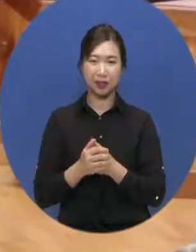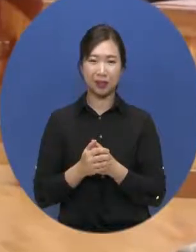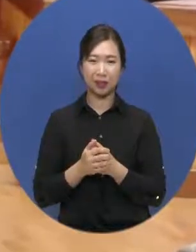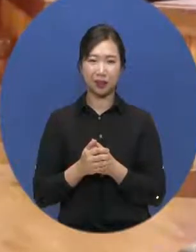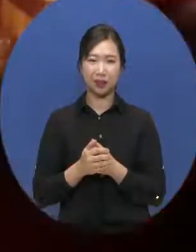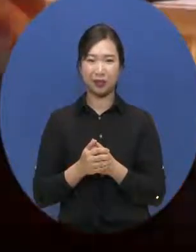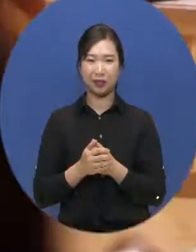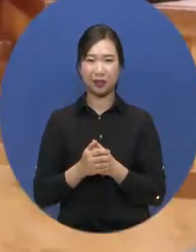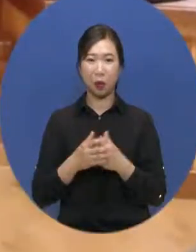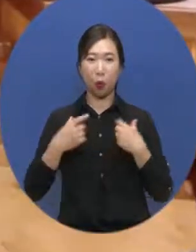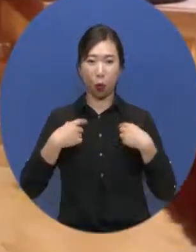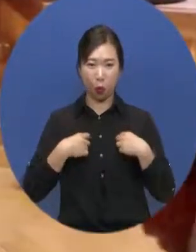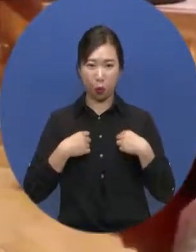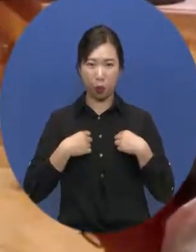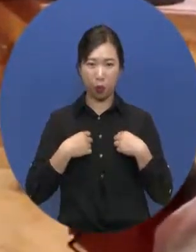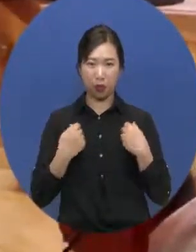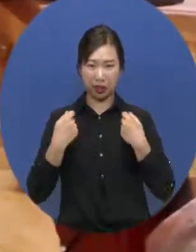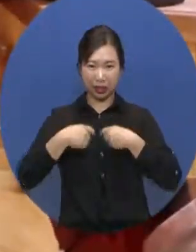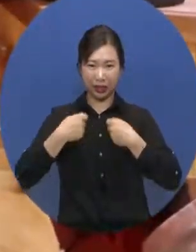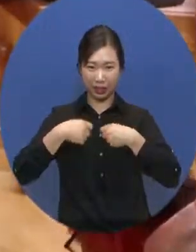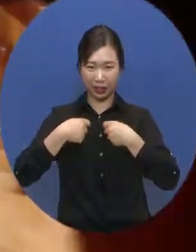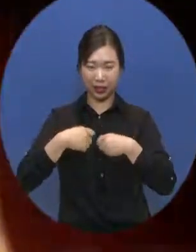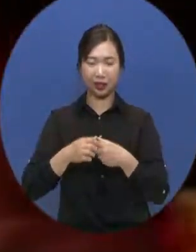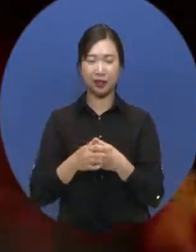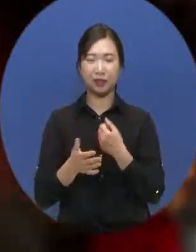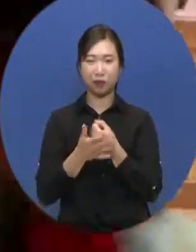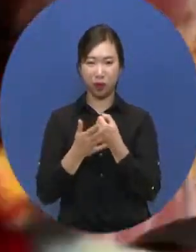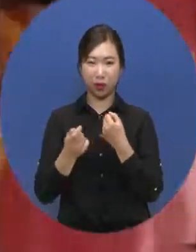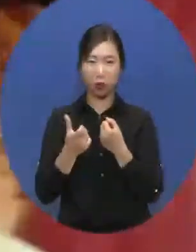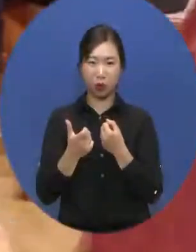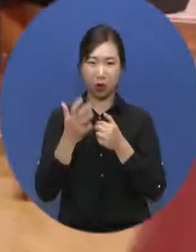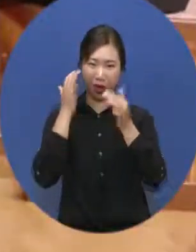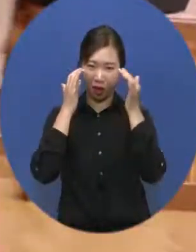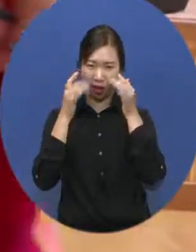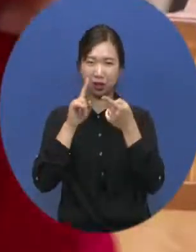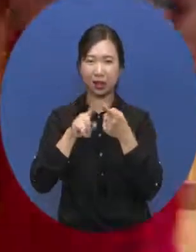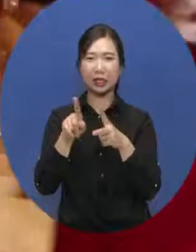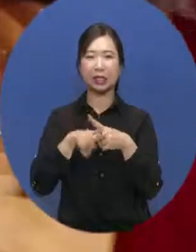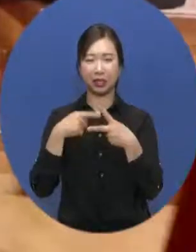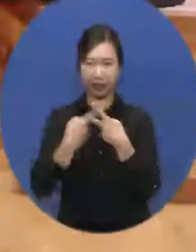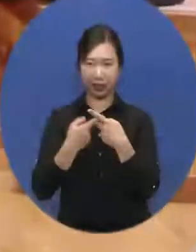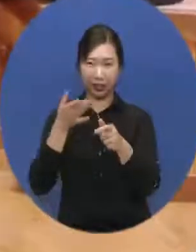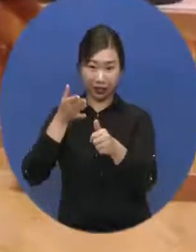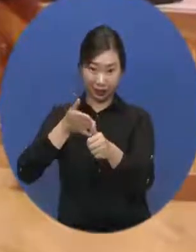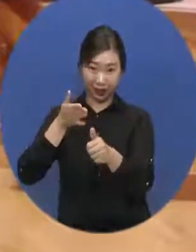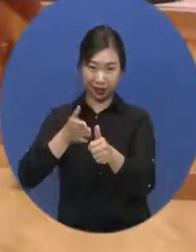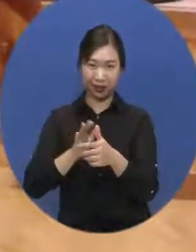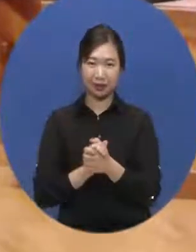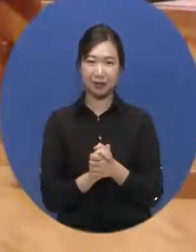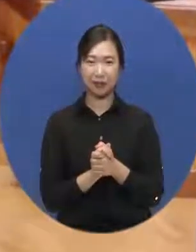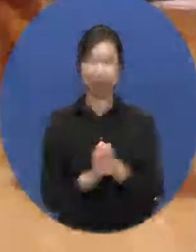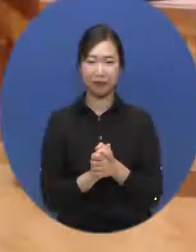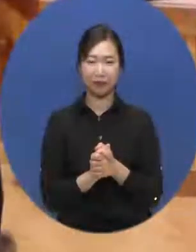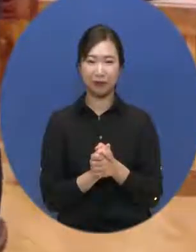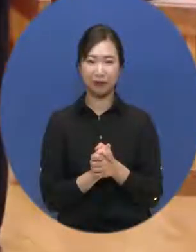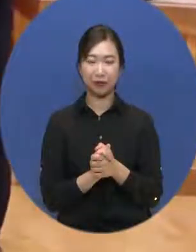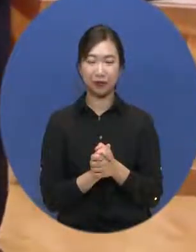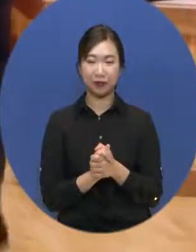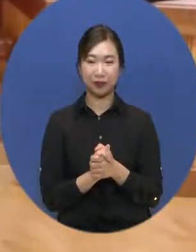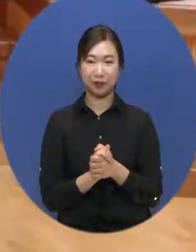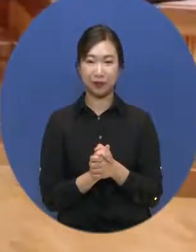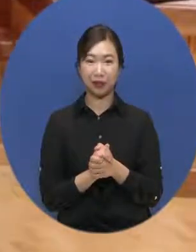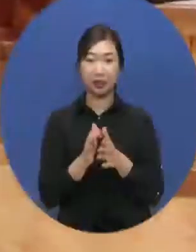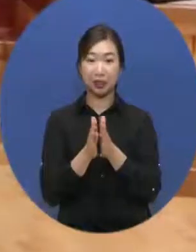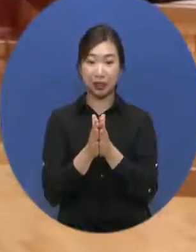이제 입혀드리느라고 앞에가 조금 어수선한 부분 양해 부탁드립니다. 예, 곧 예, 선비다래가 시작될